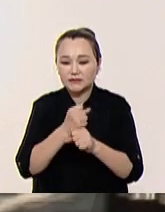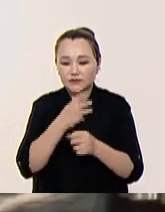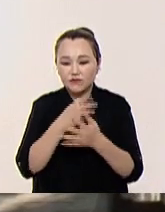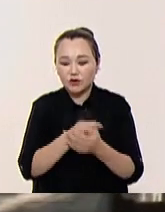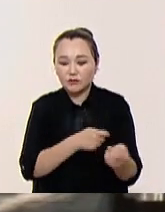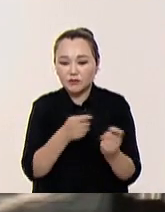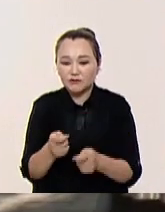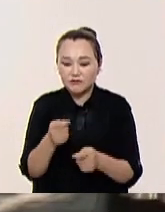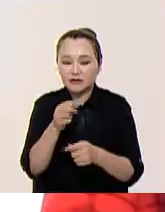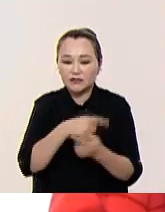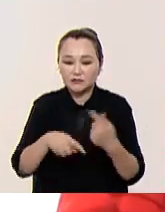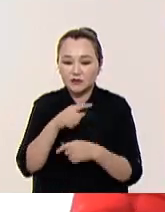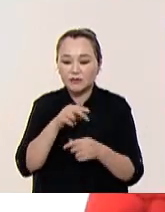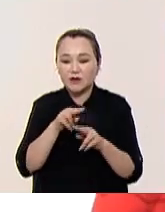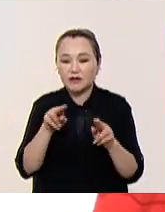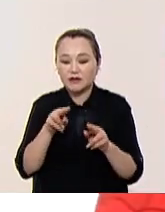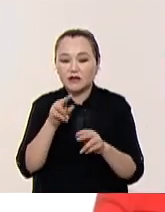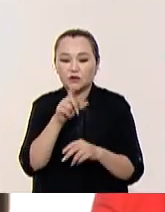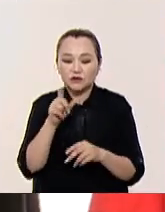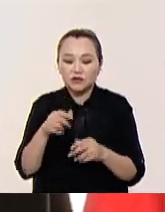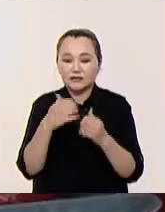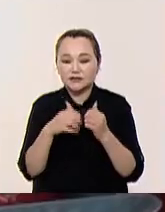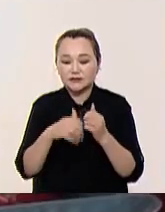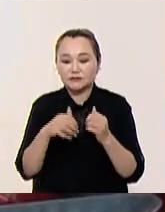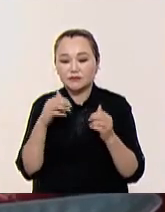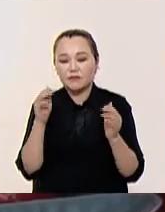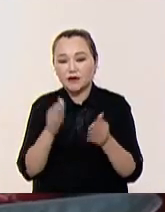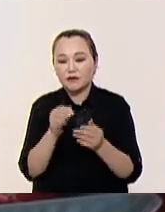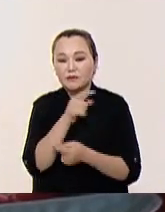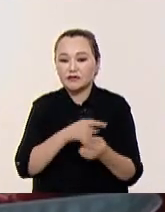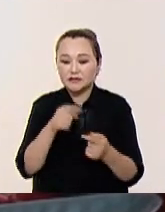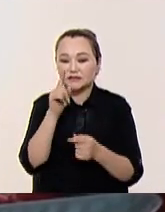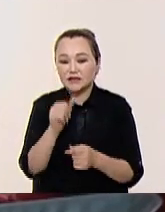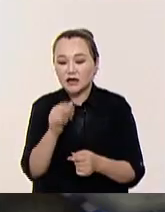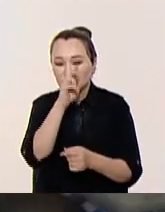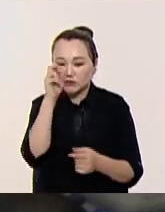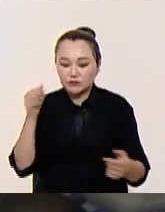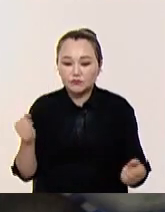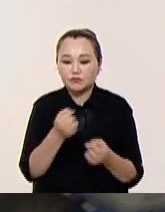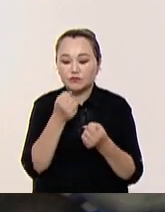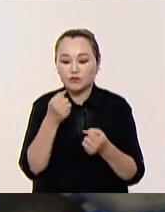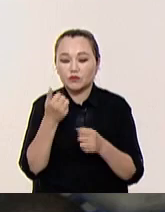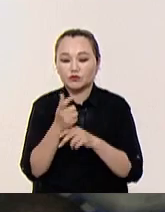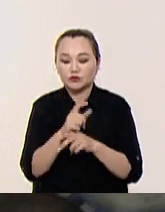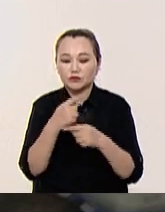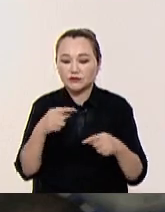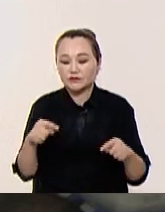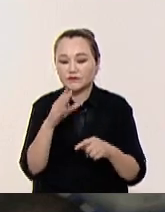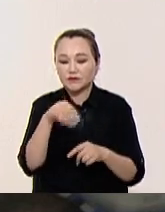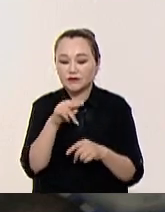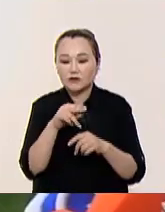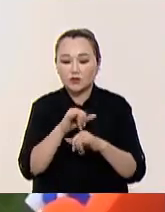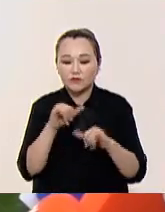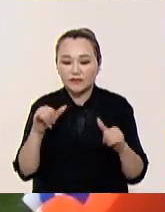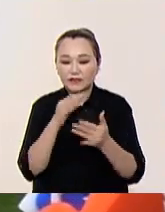әкелген. Кәсіпкерлік палата мамандары шағын және орта бизнес өкілдері үшін мемлекет тарапынан жасалып жатқан қолдаудың түрі көбейген дейді.